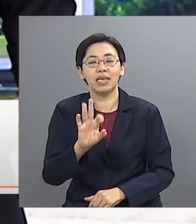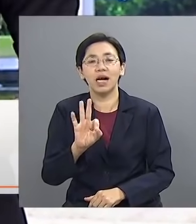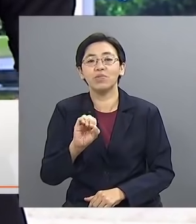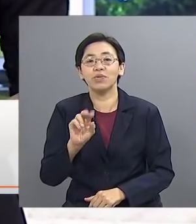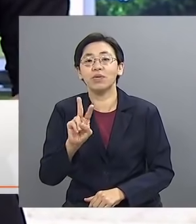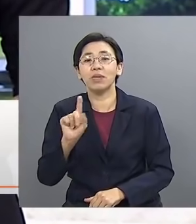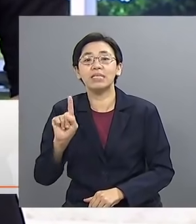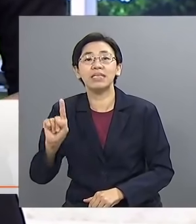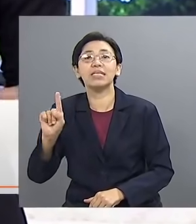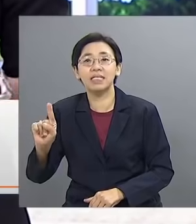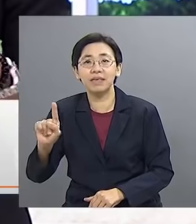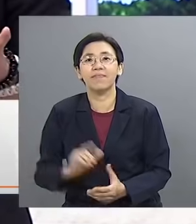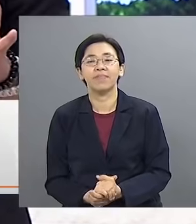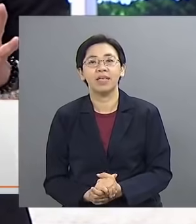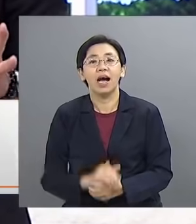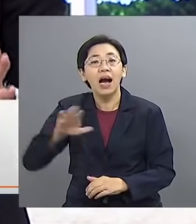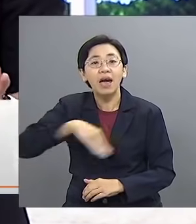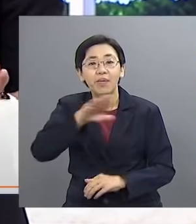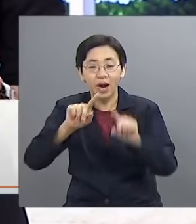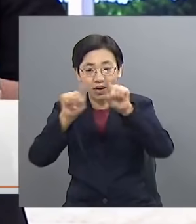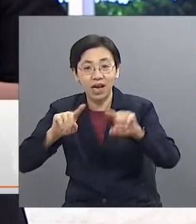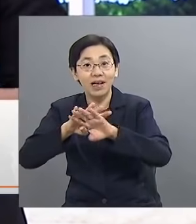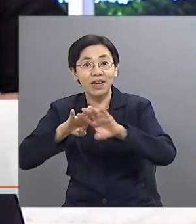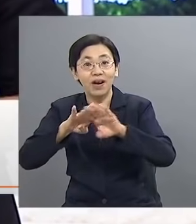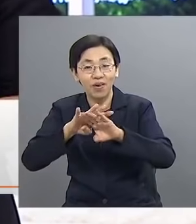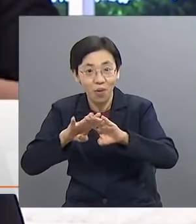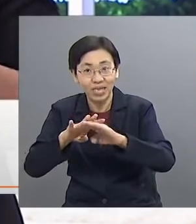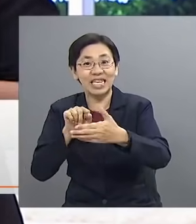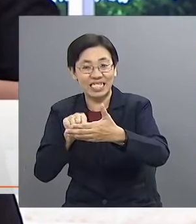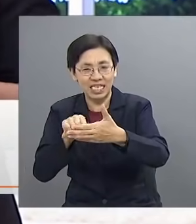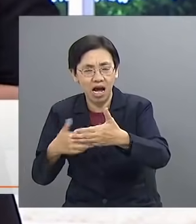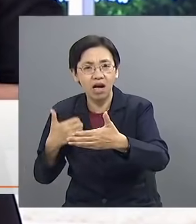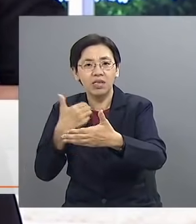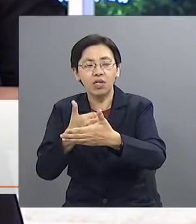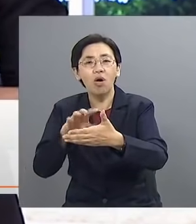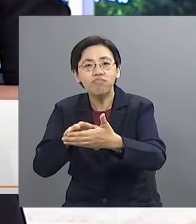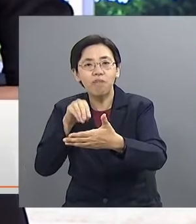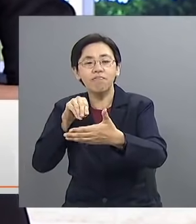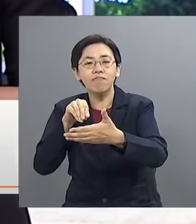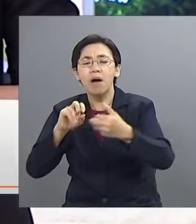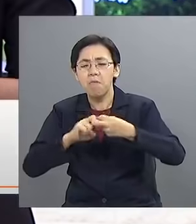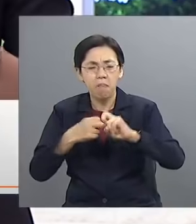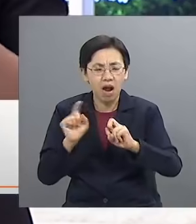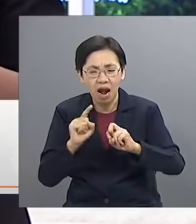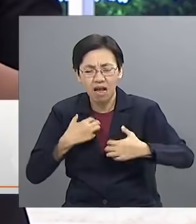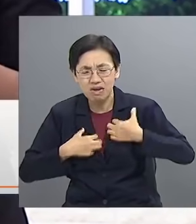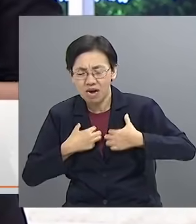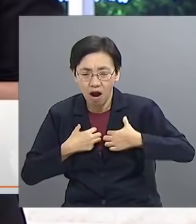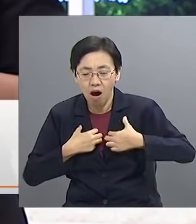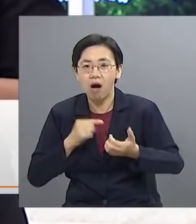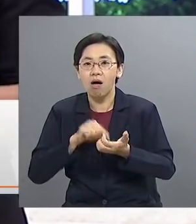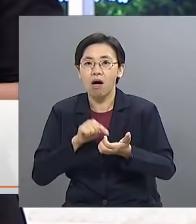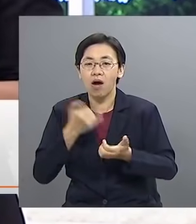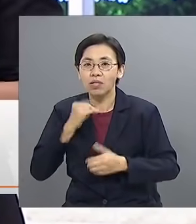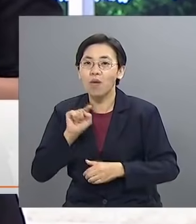02-790-2111รวมถึงคุณสามารถสแกน QR code หน้าจอเก็บไว้วันใดวันหนึ่งมีปัญหาพึ่งพาอาศัยกันได้ค่ะคุณผู้ชมคะเมื่อวาน